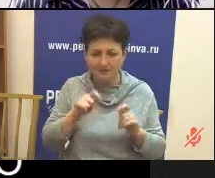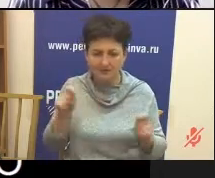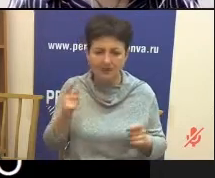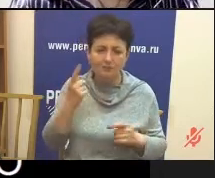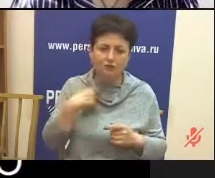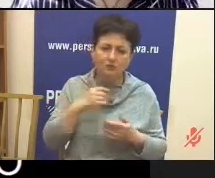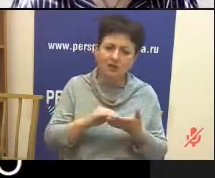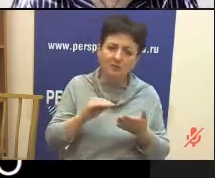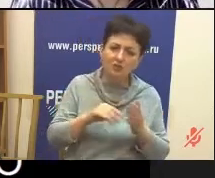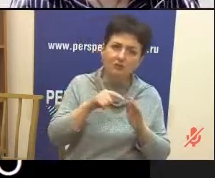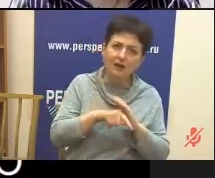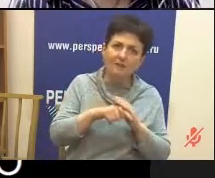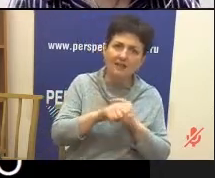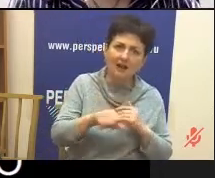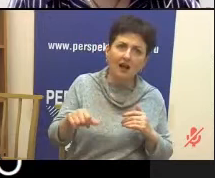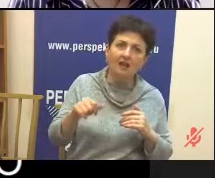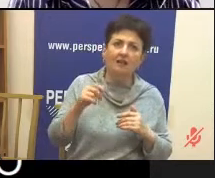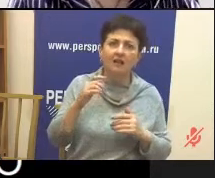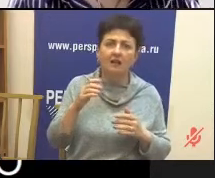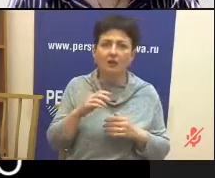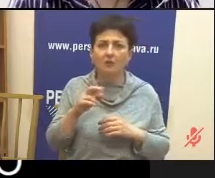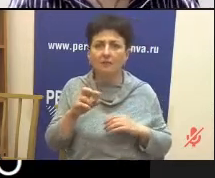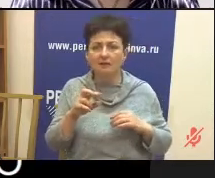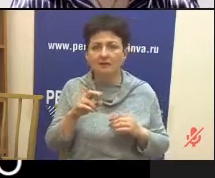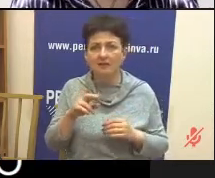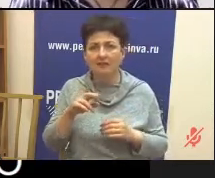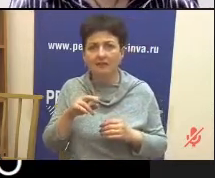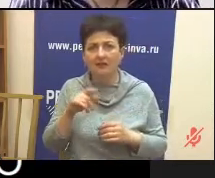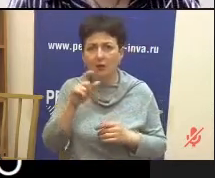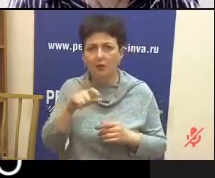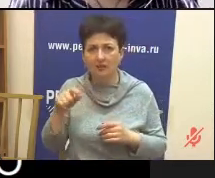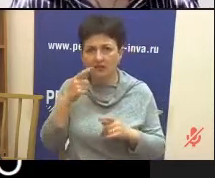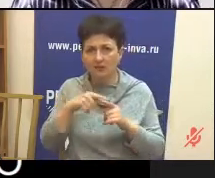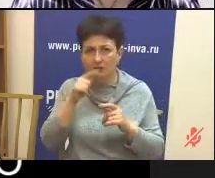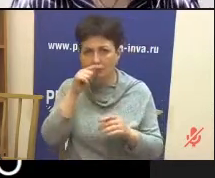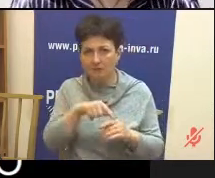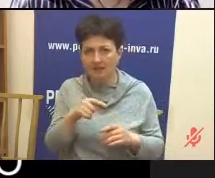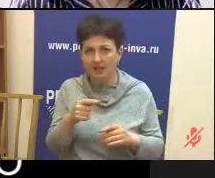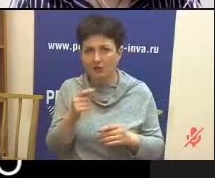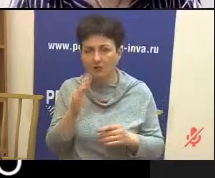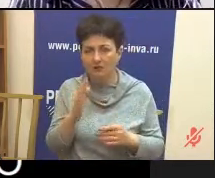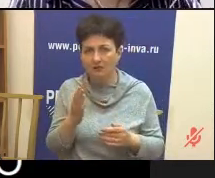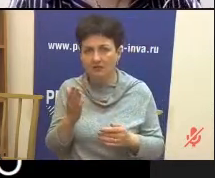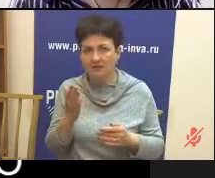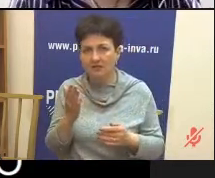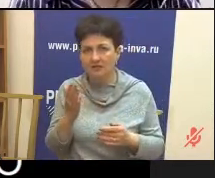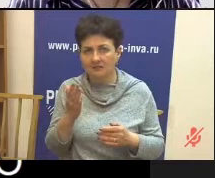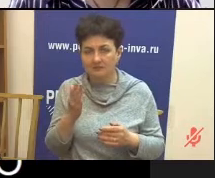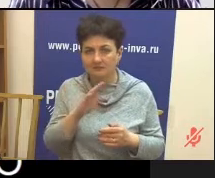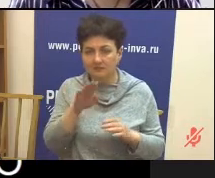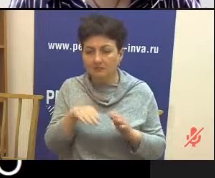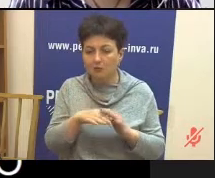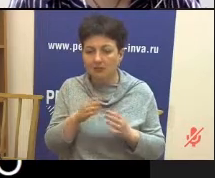социальные темы. Почему мы так много пишем о мигрантах, об ЛГБТ, о людях, которые